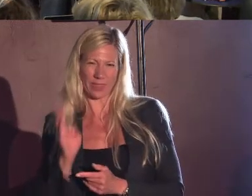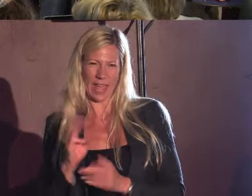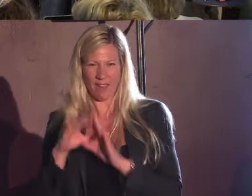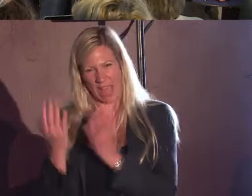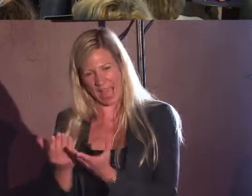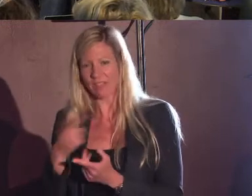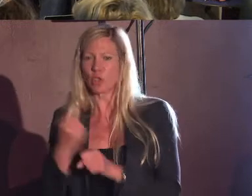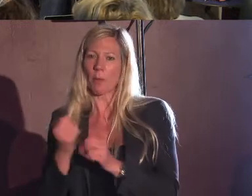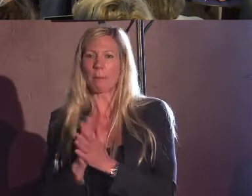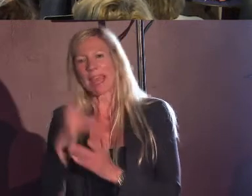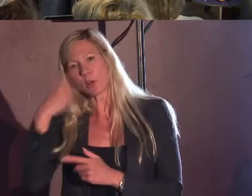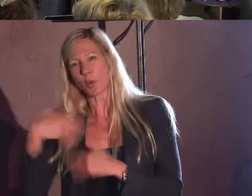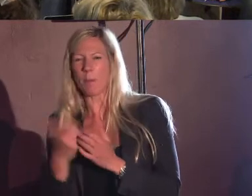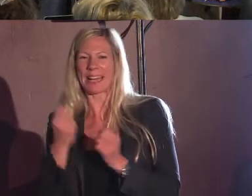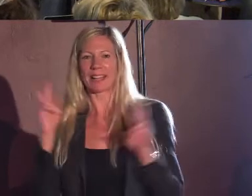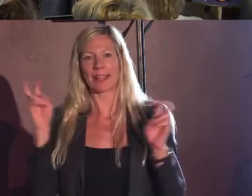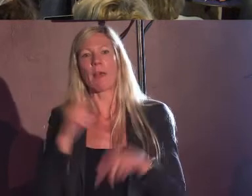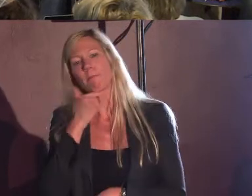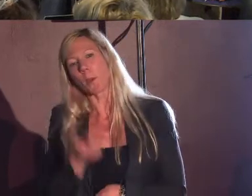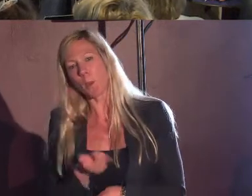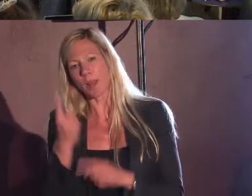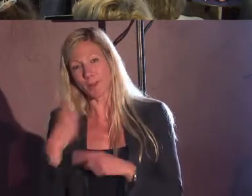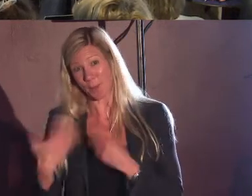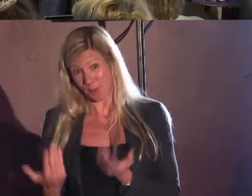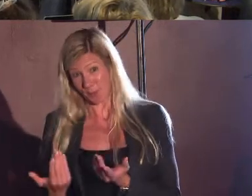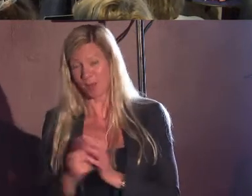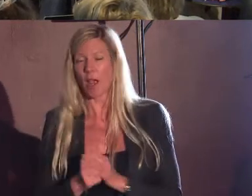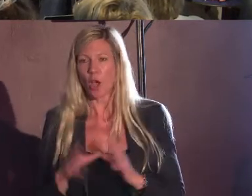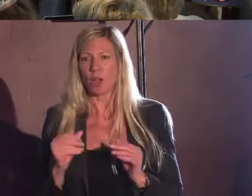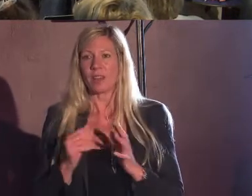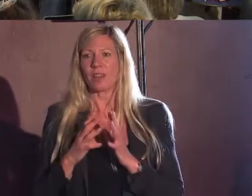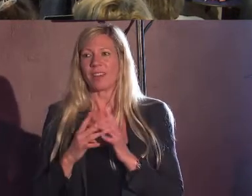med kultur fast lite ful kultur kan man kalla det.